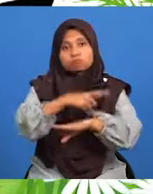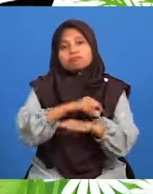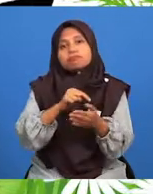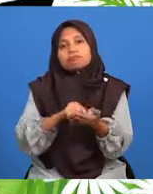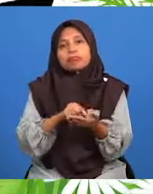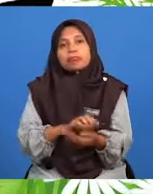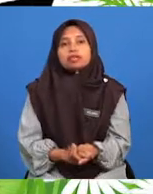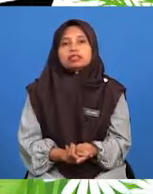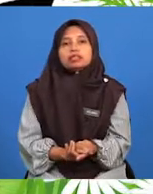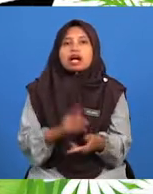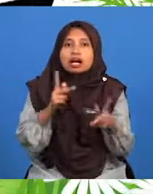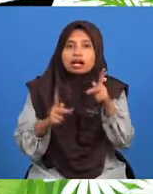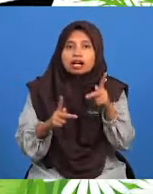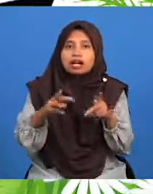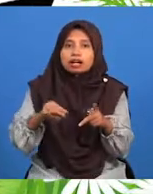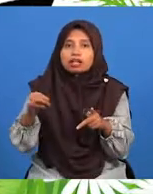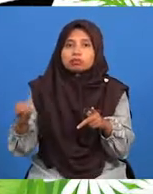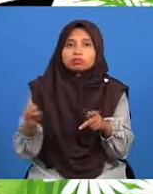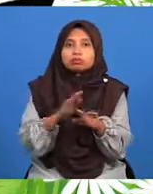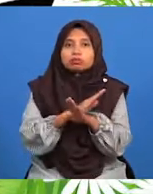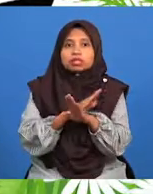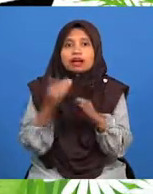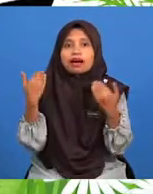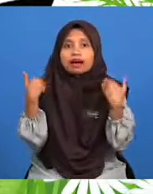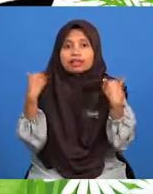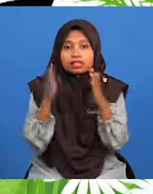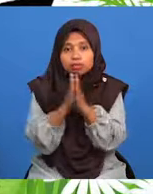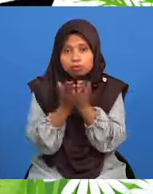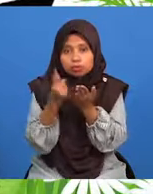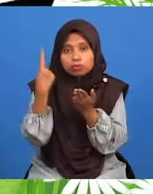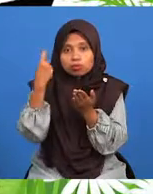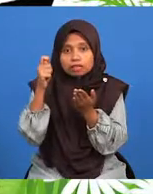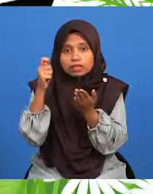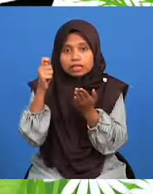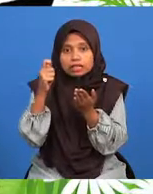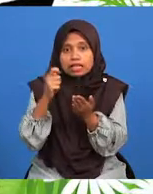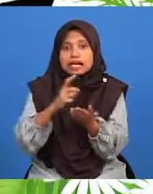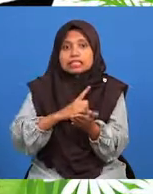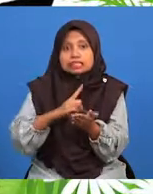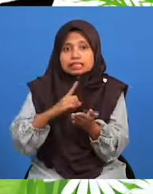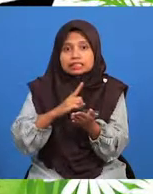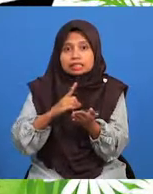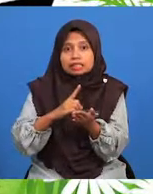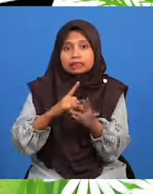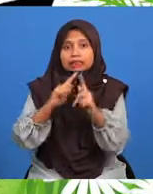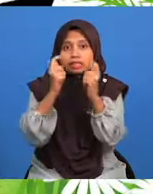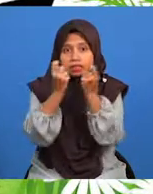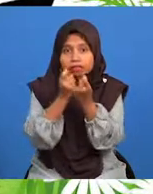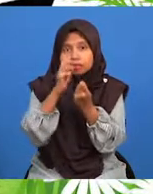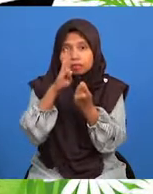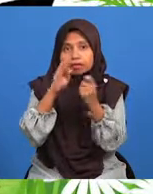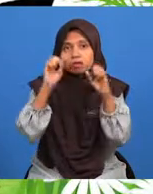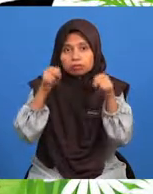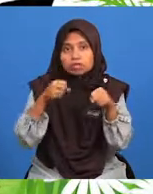ini. Sekiranya murid-murid mempunyai buku teks Pendidikan Syariah Islamiah Tingkatan 4, bolehlah merujuk